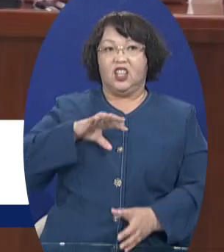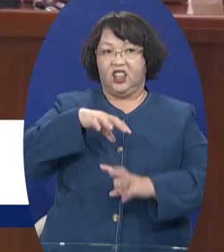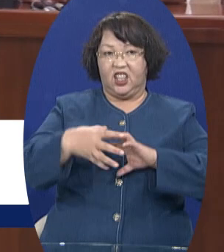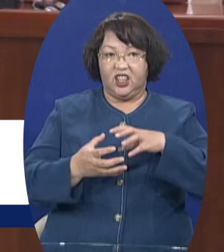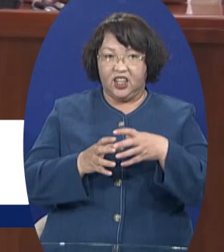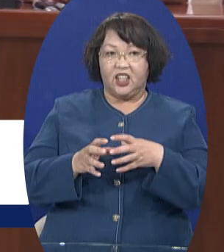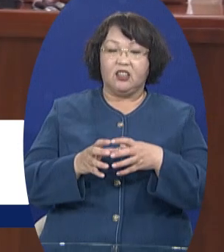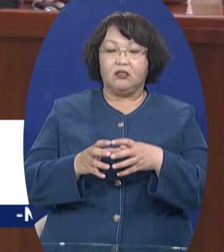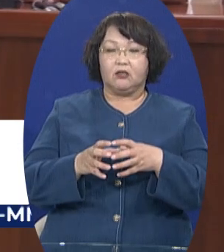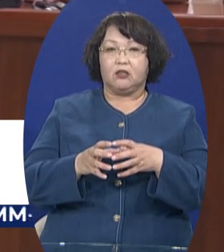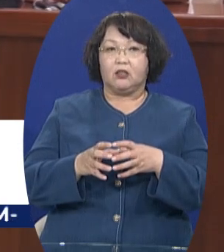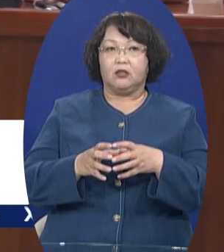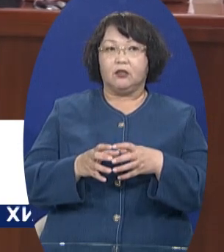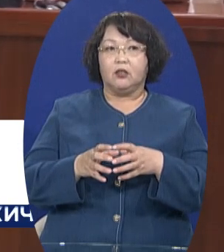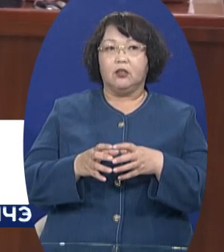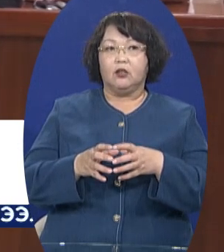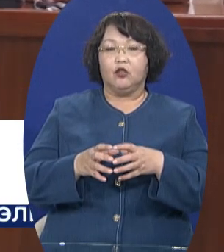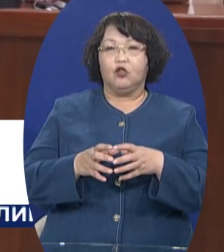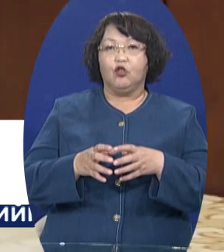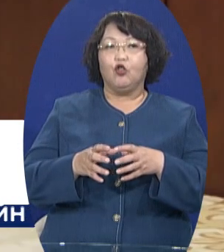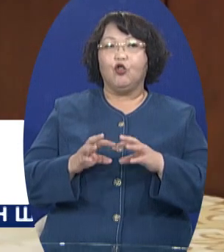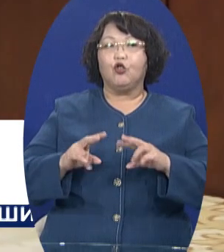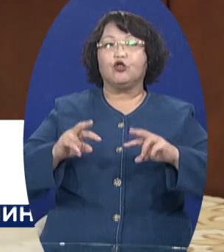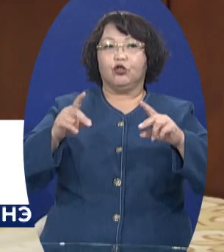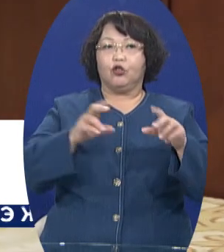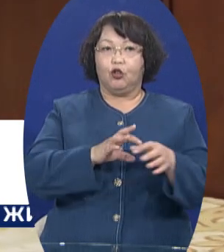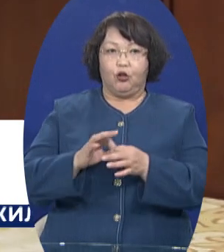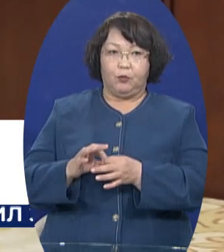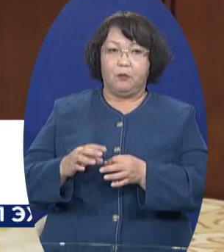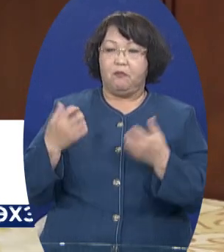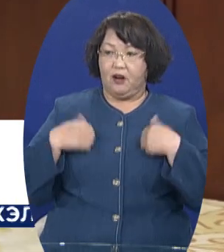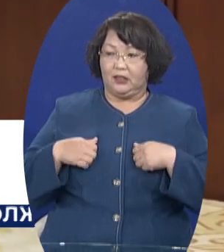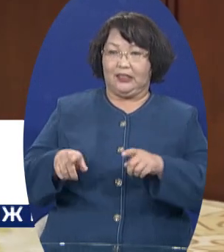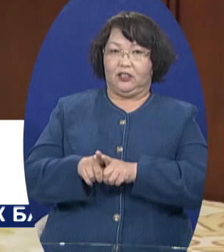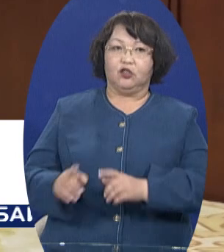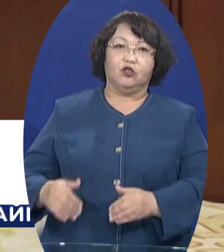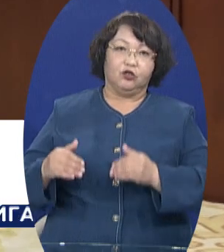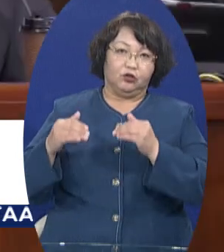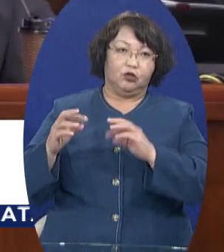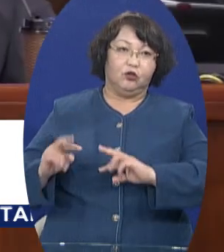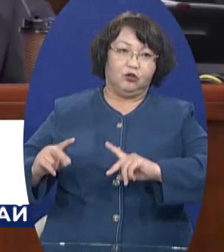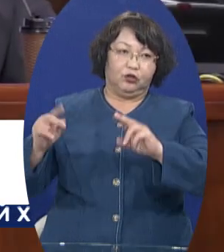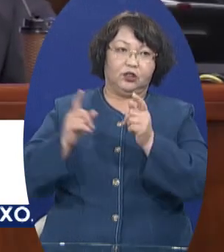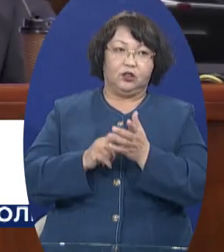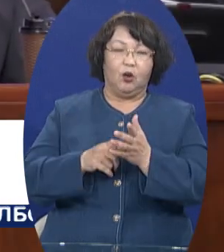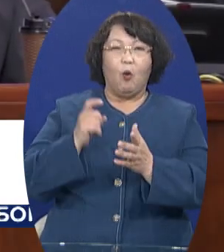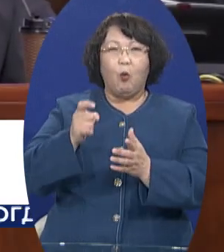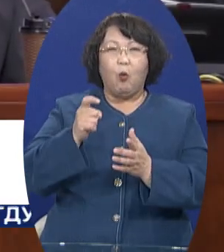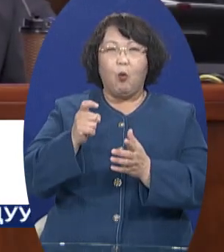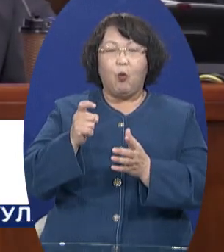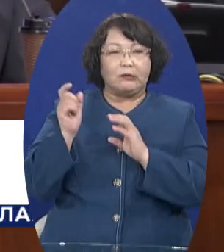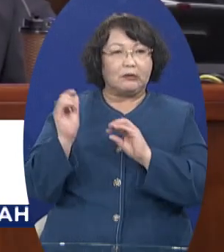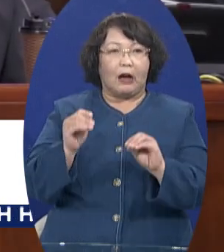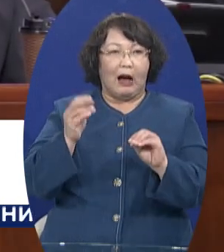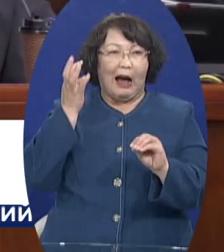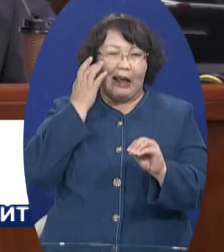өөрчлөлтийн энэ нэрэн үед багш нараас ч өөрчлөлтийг шаардаж байна. Тиймээс бид уламжлалт сурган хүмүүжүүлэх арга барилаач